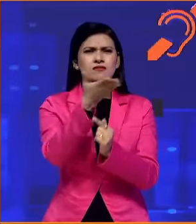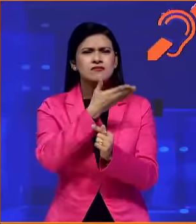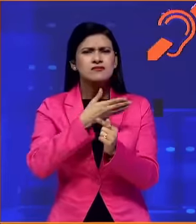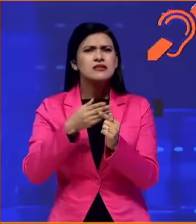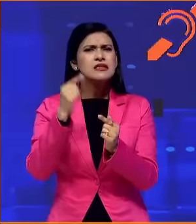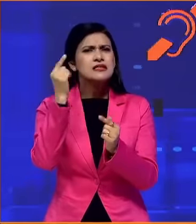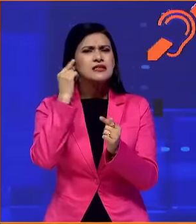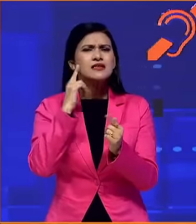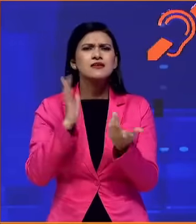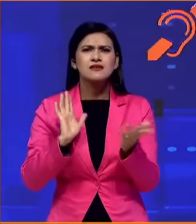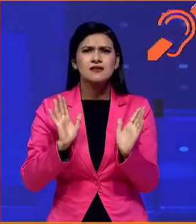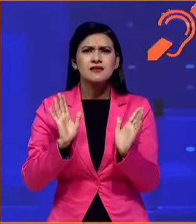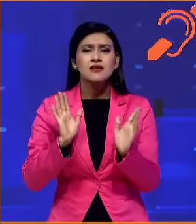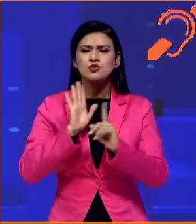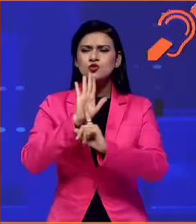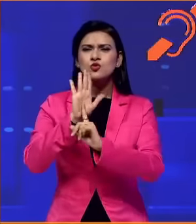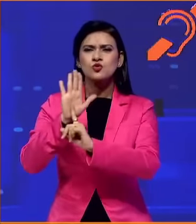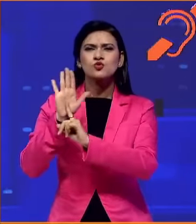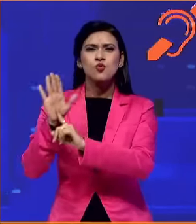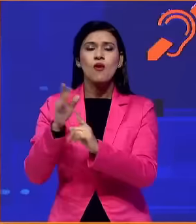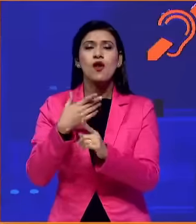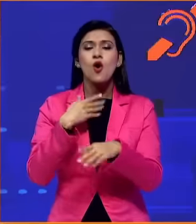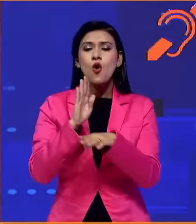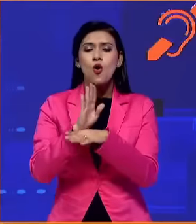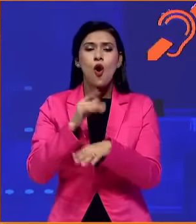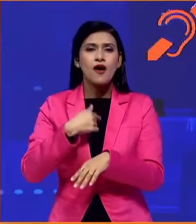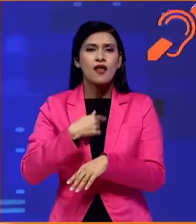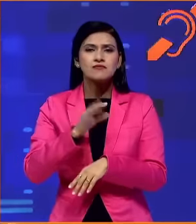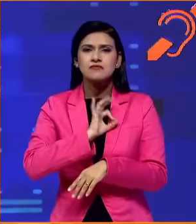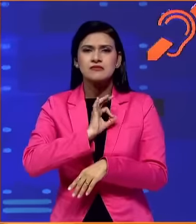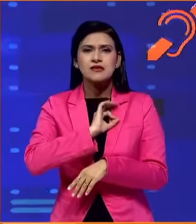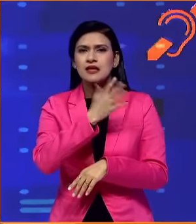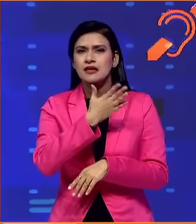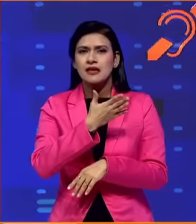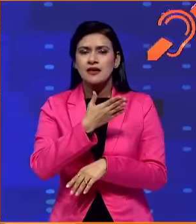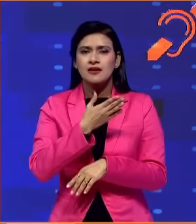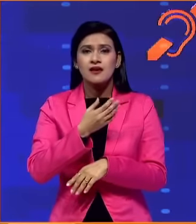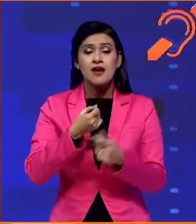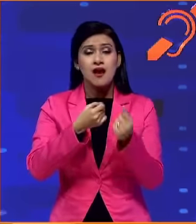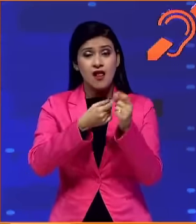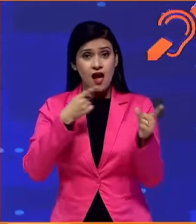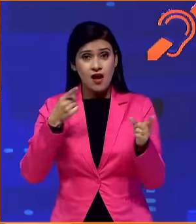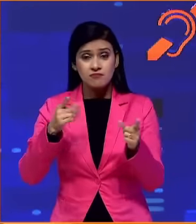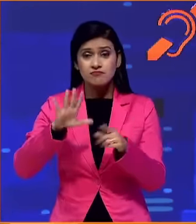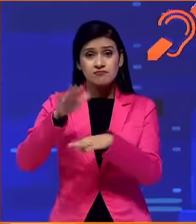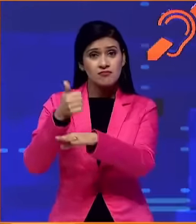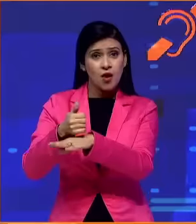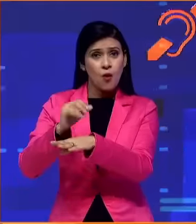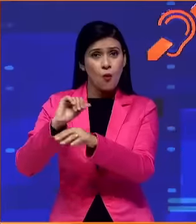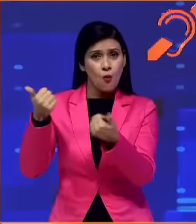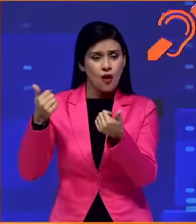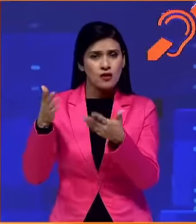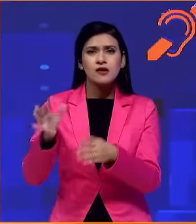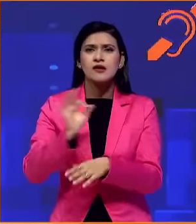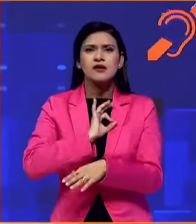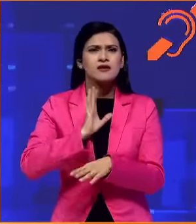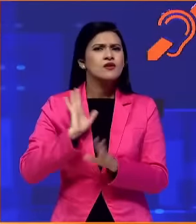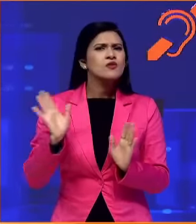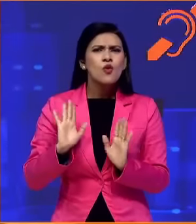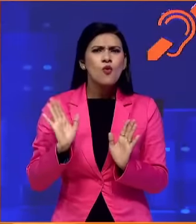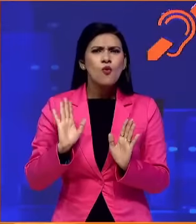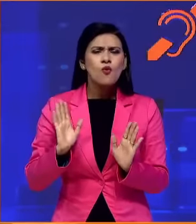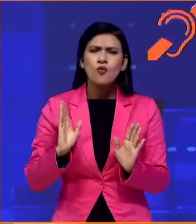पार्टियांयह दर्शानाचाहतीहैंकिहमइसफैसलेसेखुशनहींहैं याइसेलेकरसंशयमेंहैं।ऐसा नहीं